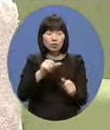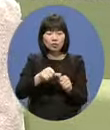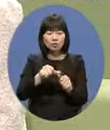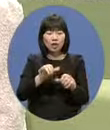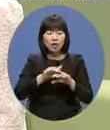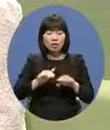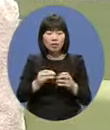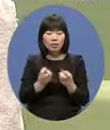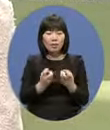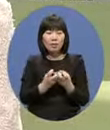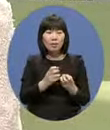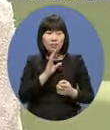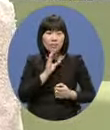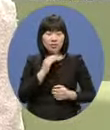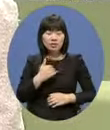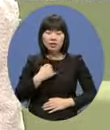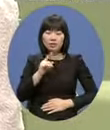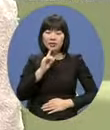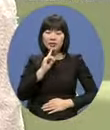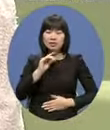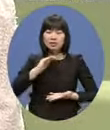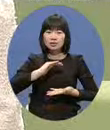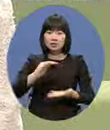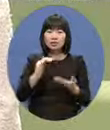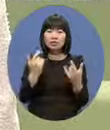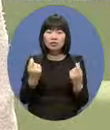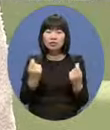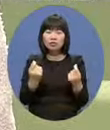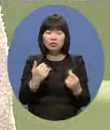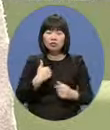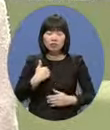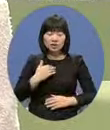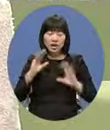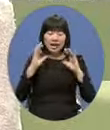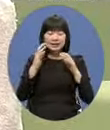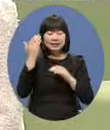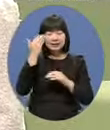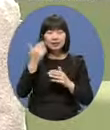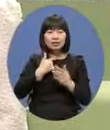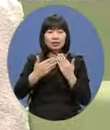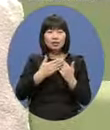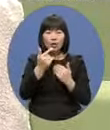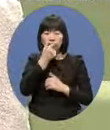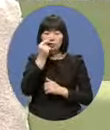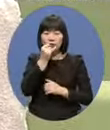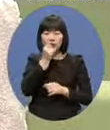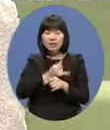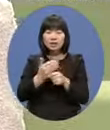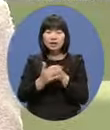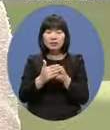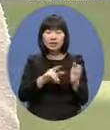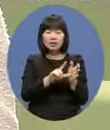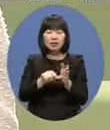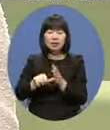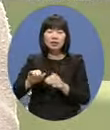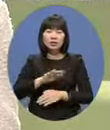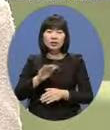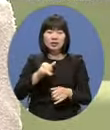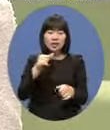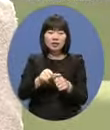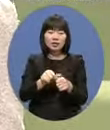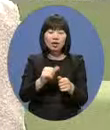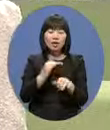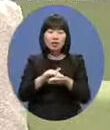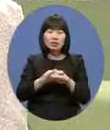해결 방법 근데 제가 말씀드린 것처럼 우리가 아이들은 아직 지식과 경험이 부족하기 때문에 때로는 우리가 충고나 해결